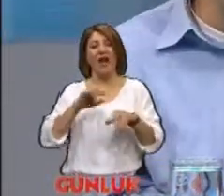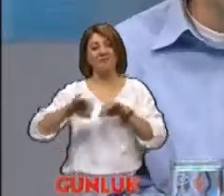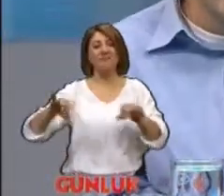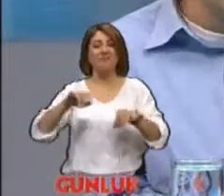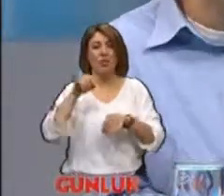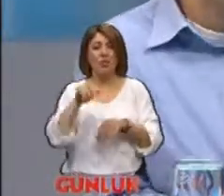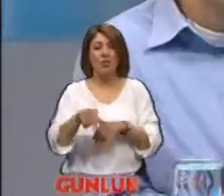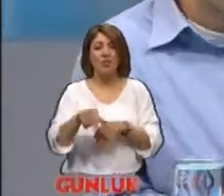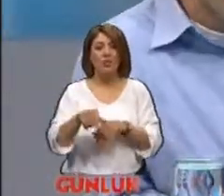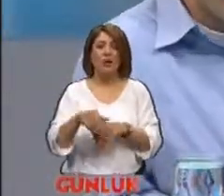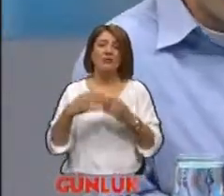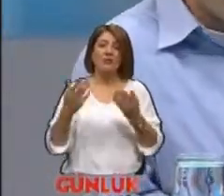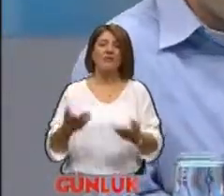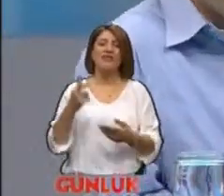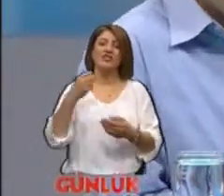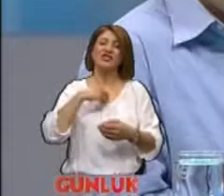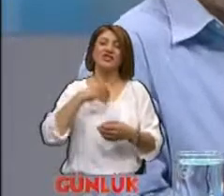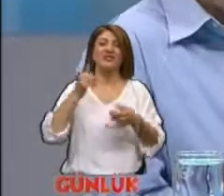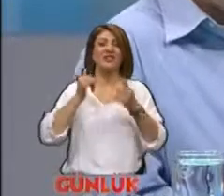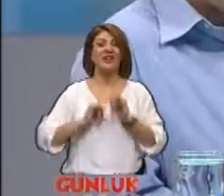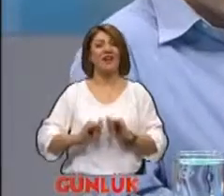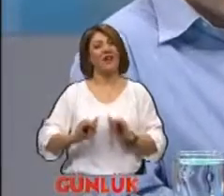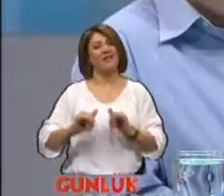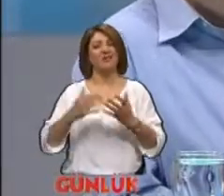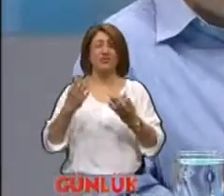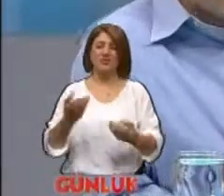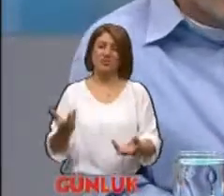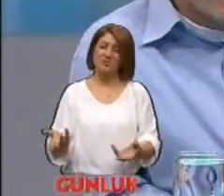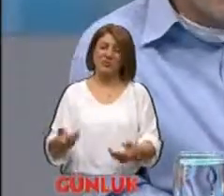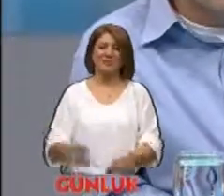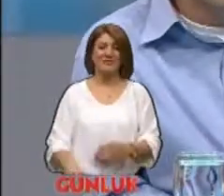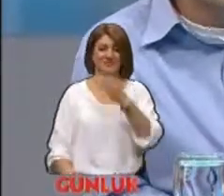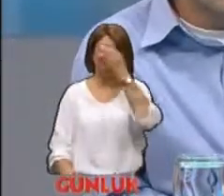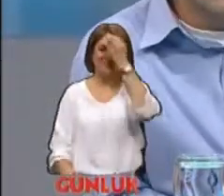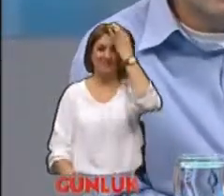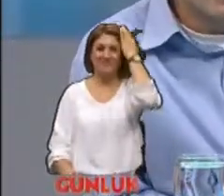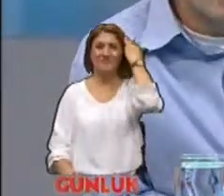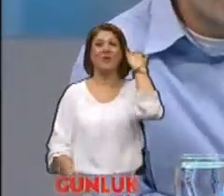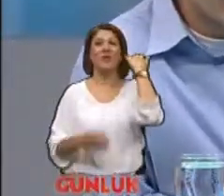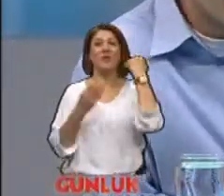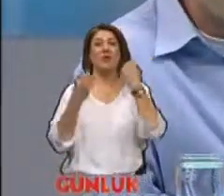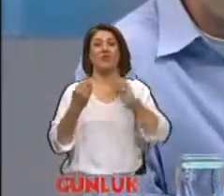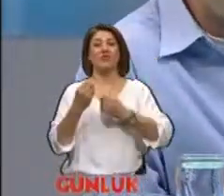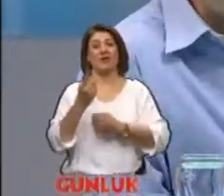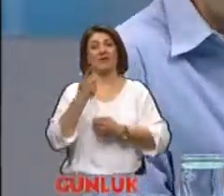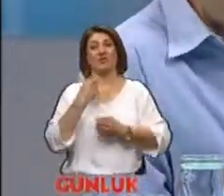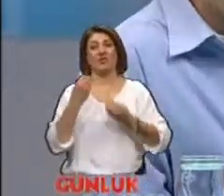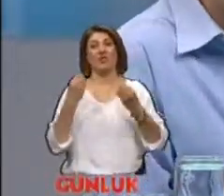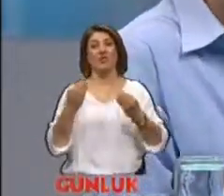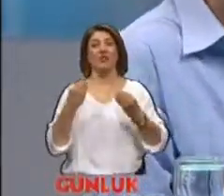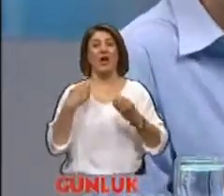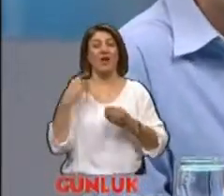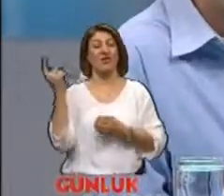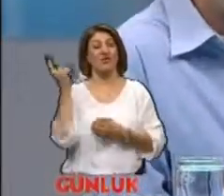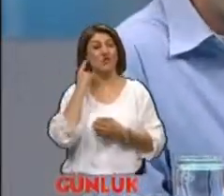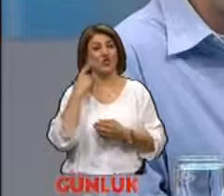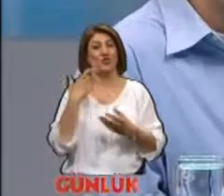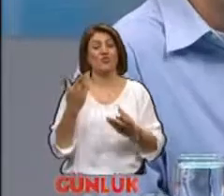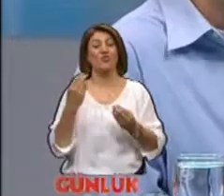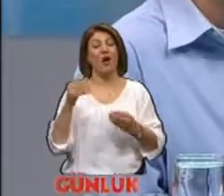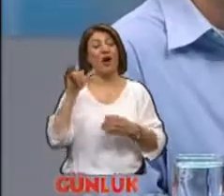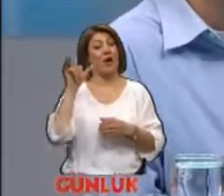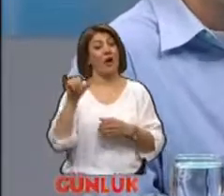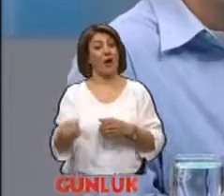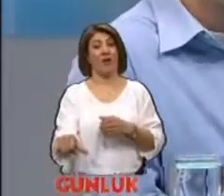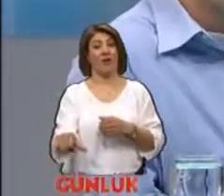diyelim, öğreneyim. İçin rahat olsun. Gelecek program bana da iltifat et. Harika. Ne güzel şeyler söyledin valla. Kısmen haksız böyle... mıyım ama?